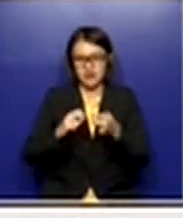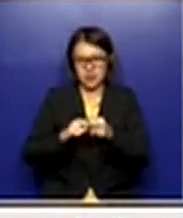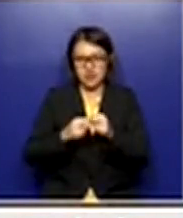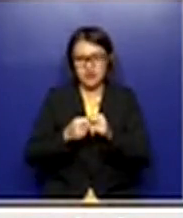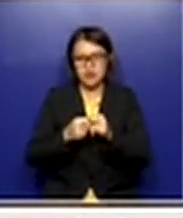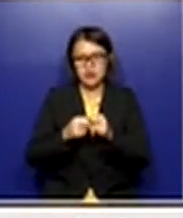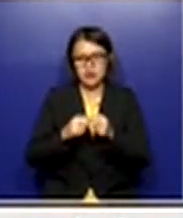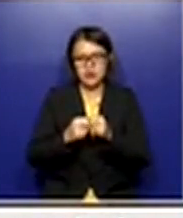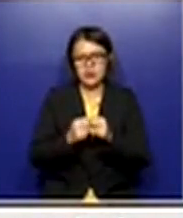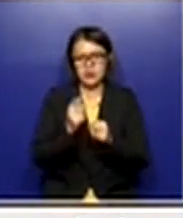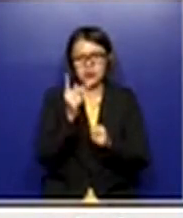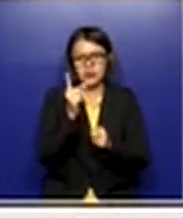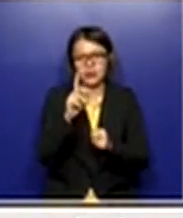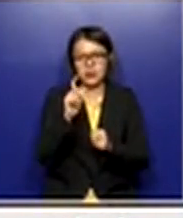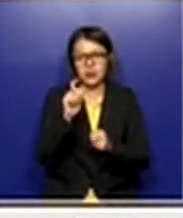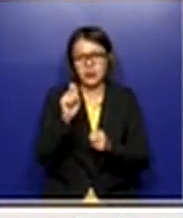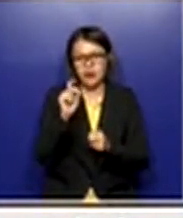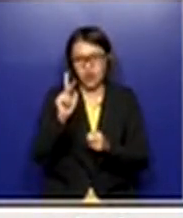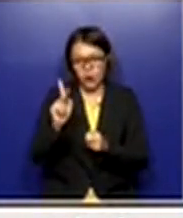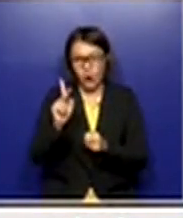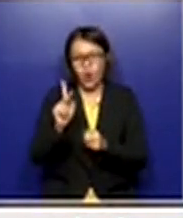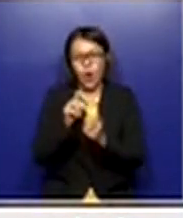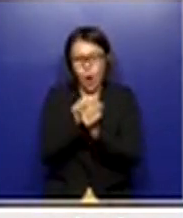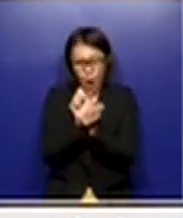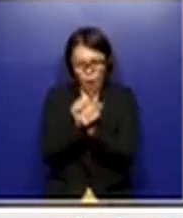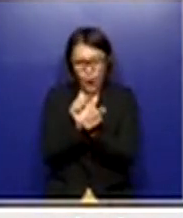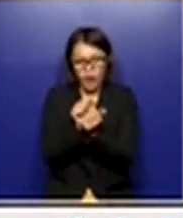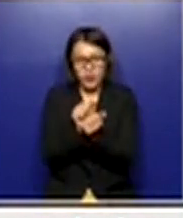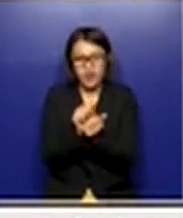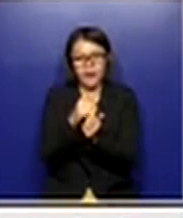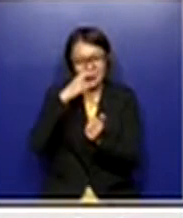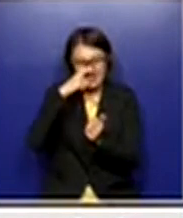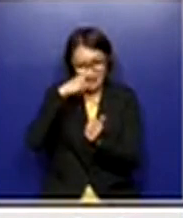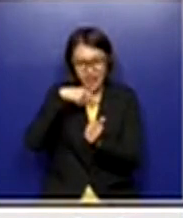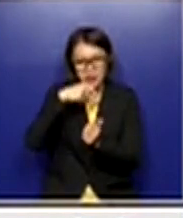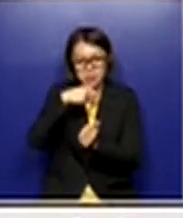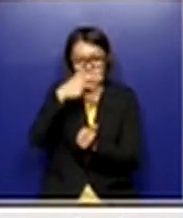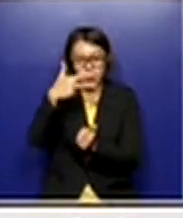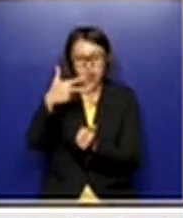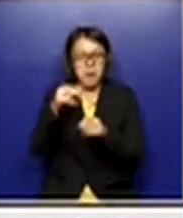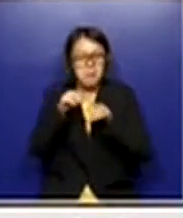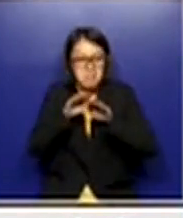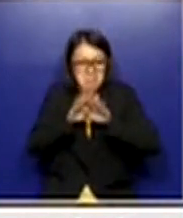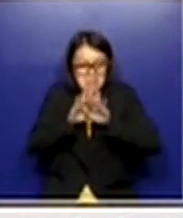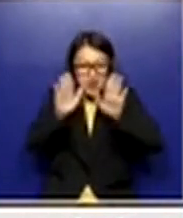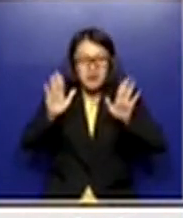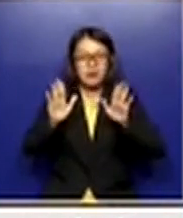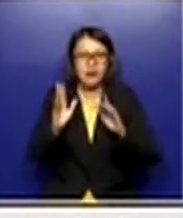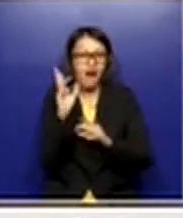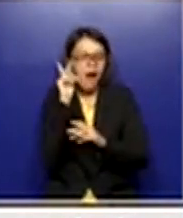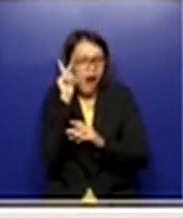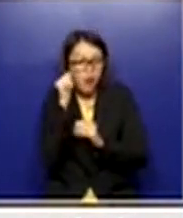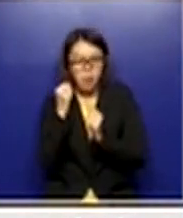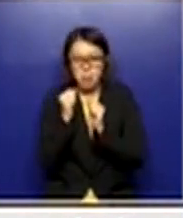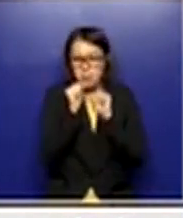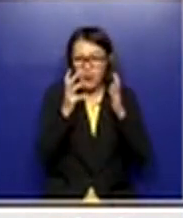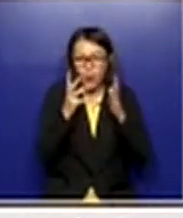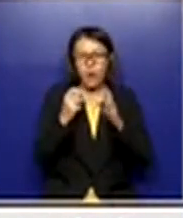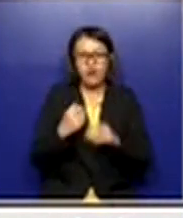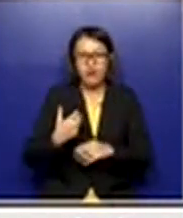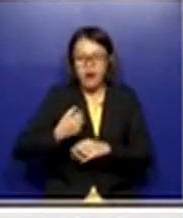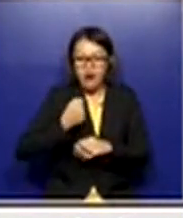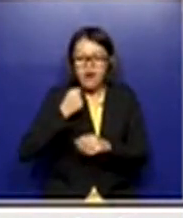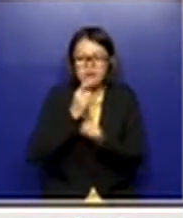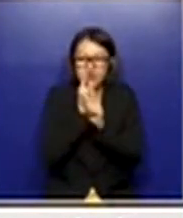อยที่สุราษฎร์ธานีซึ่งไทย PBS เป็นผู้เปิดประเด็นนี้อย่างไม่กลัวเกรงอำนาจอิทธิพลนะคะแล้วก็ติดตามเรื่